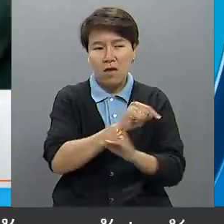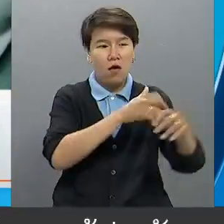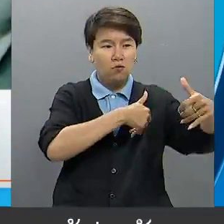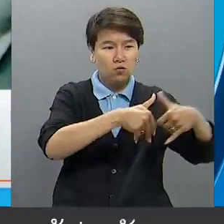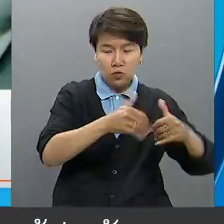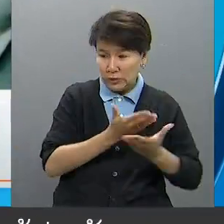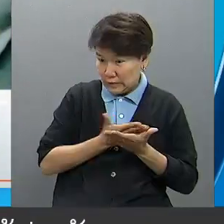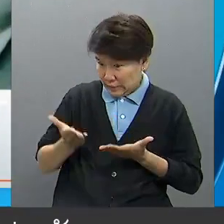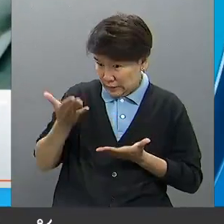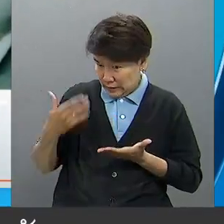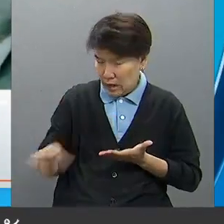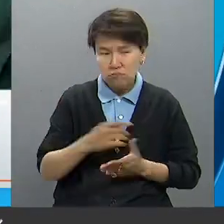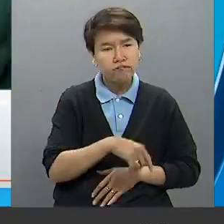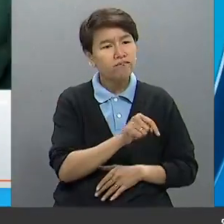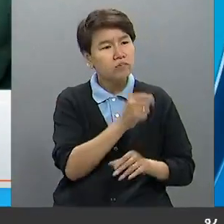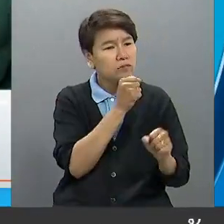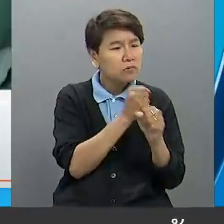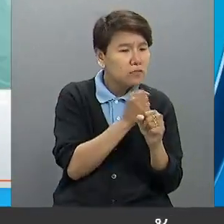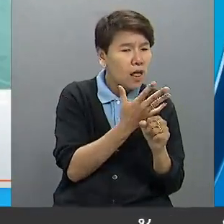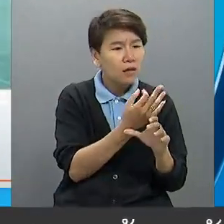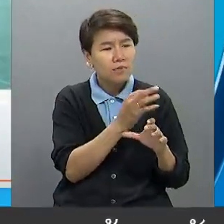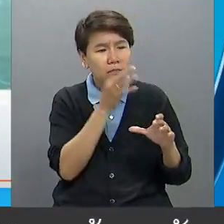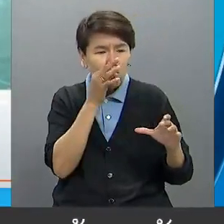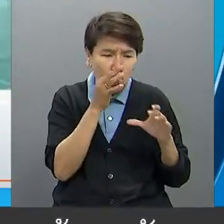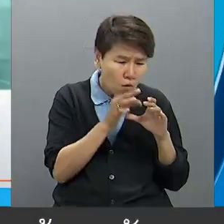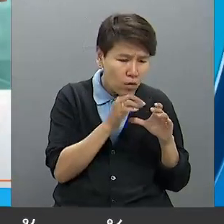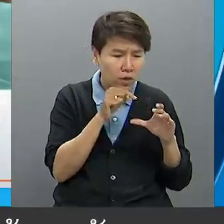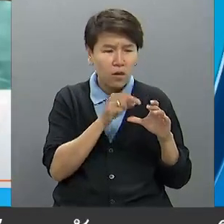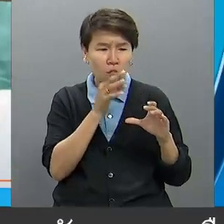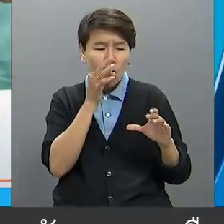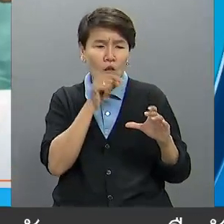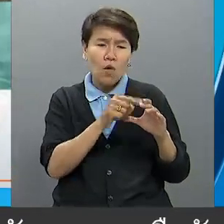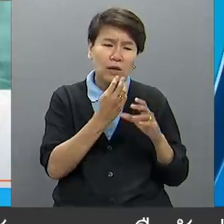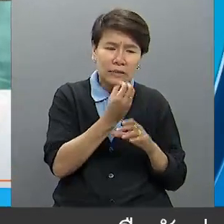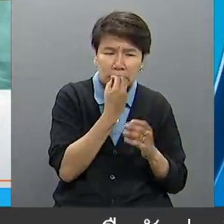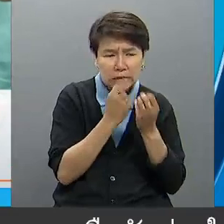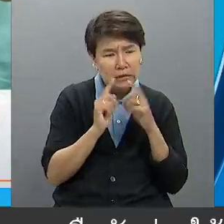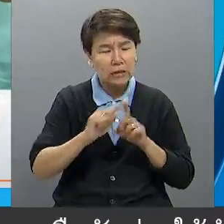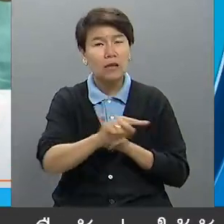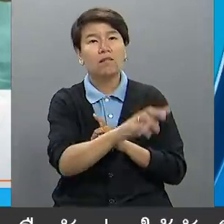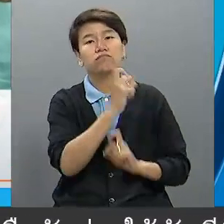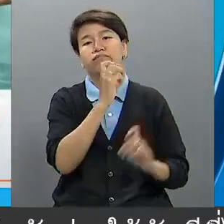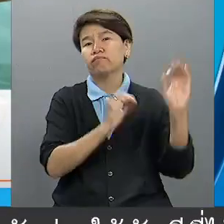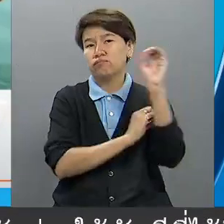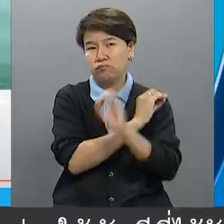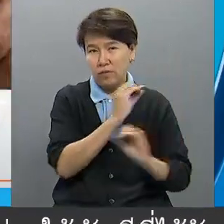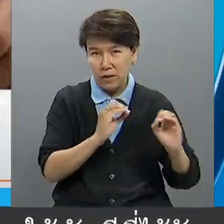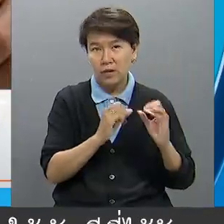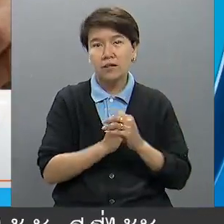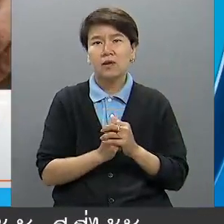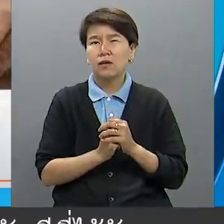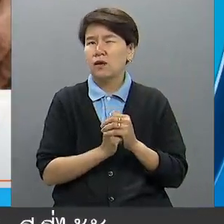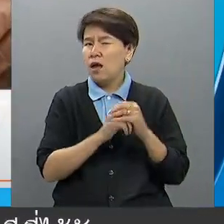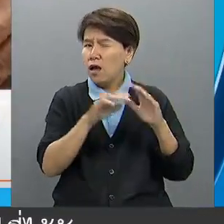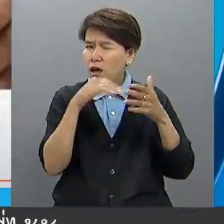ล้อมนะคะซึ่งมาตรฐานนี้ก็จะครอบคลุมไปครบวงจรเลยไม่ว่าจะเป็นการผลิตเก็บเกี่ยวบรรจุห่อหีบรวมไปถึงการข